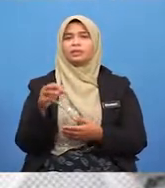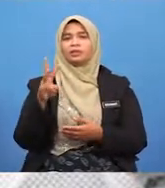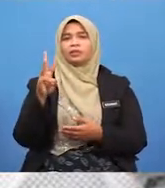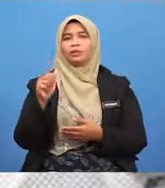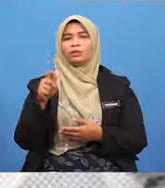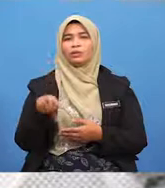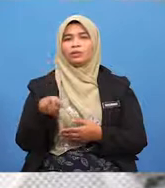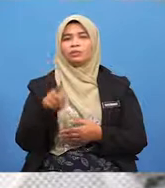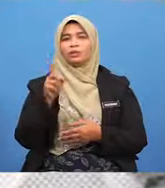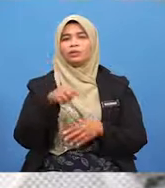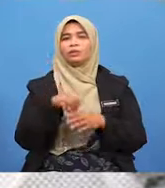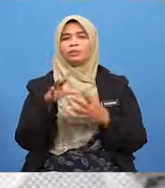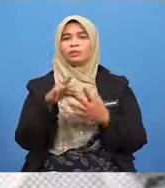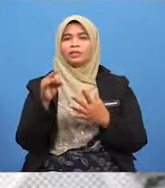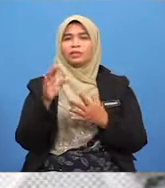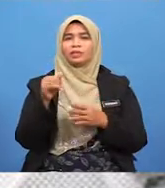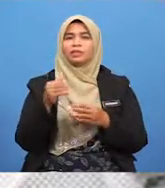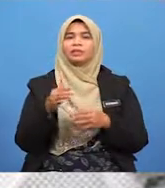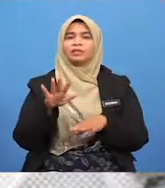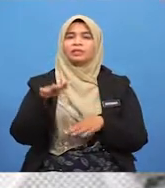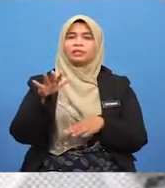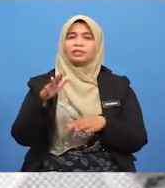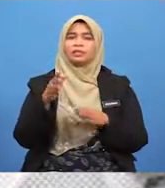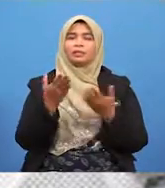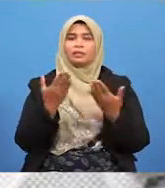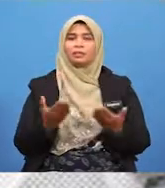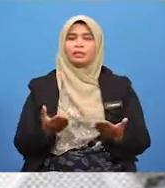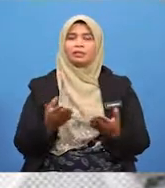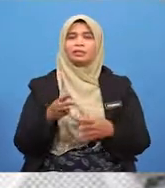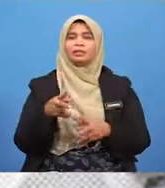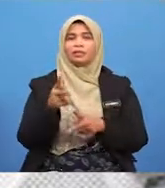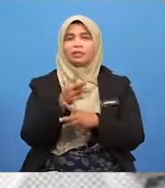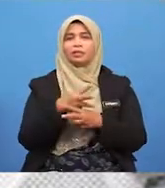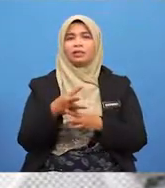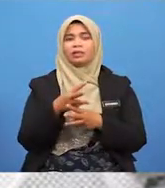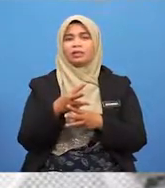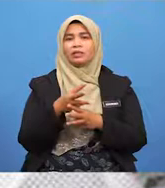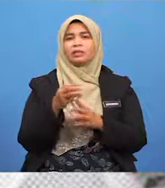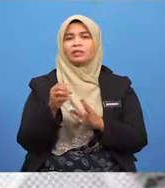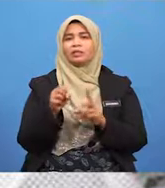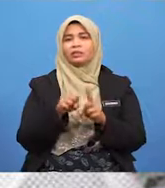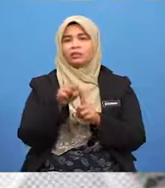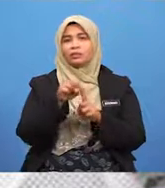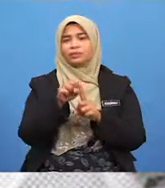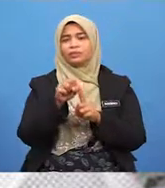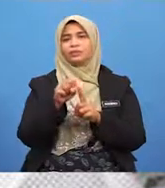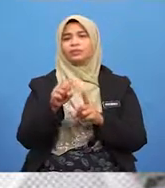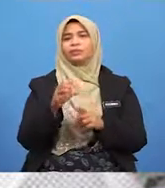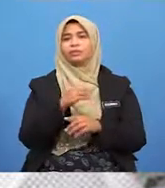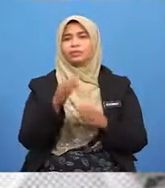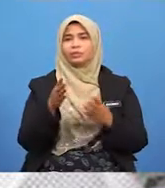dipilih yang sederhana bright mempunyai kawalan melaras suhu tipis dan mudah untuk